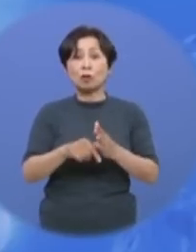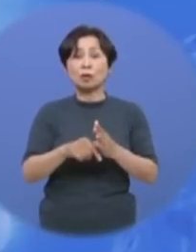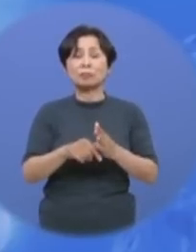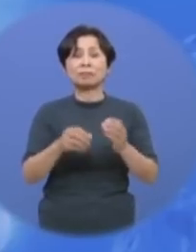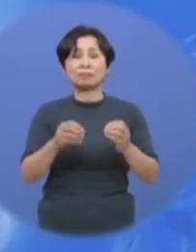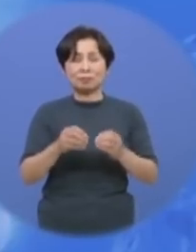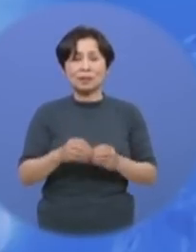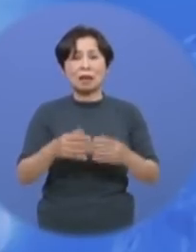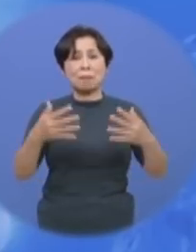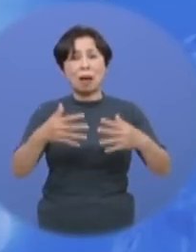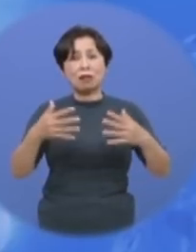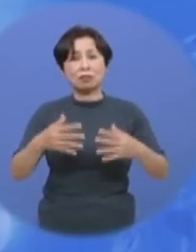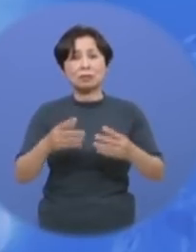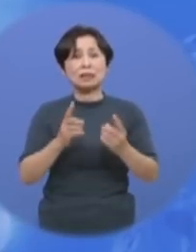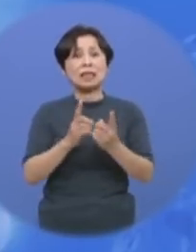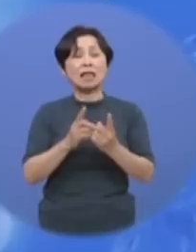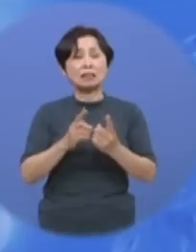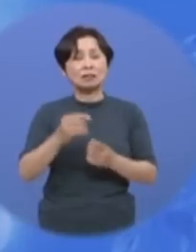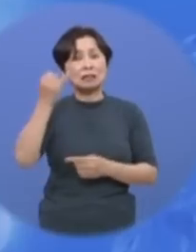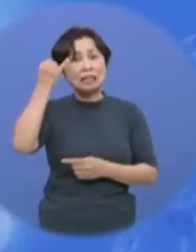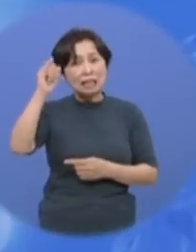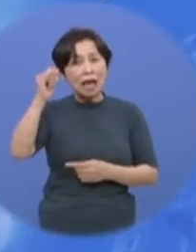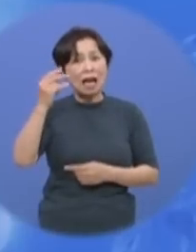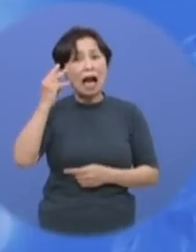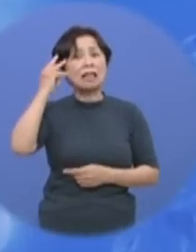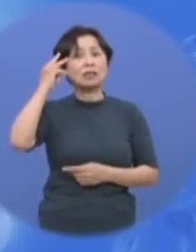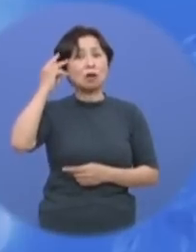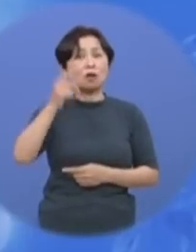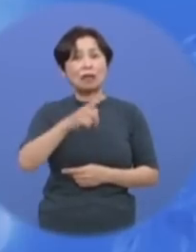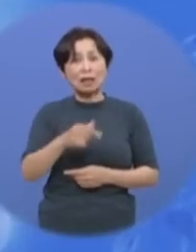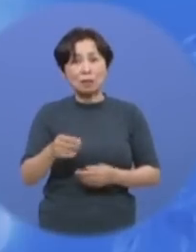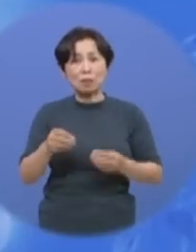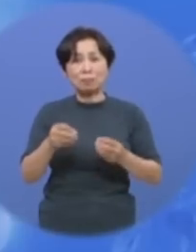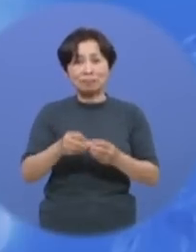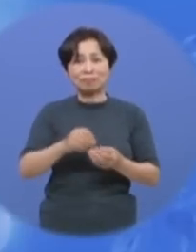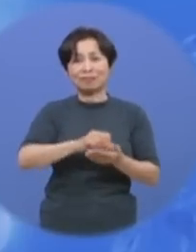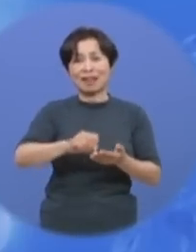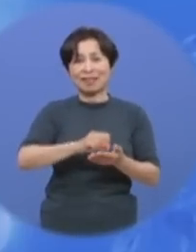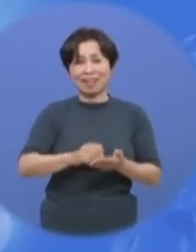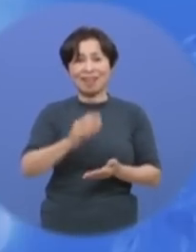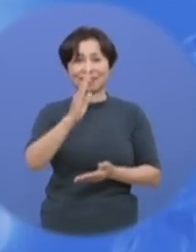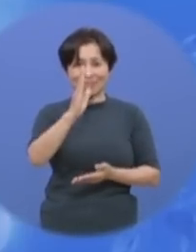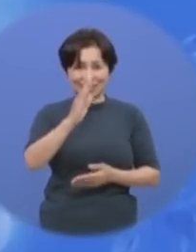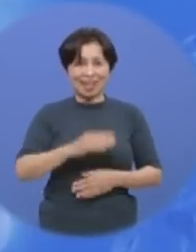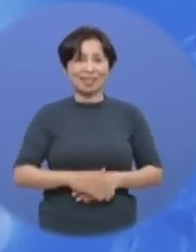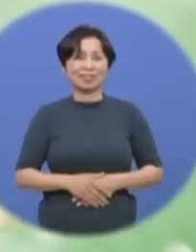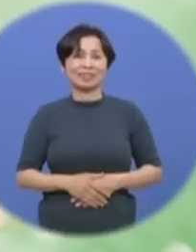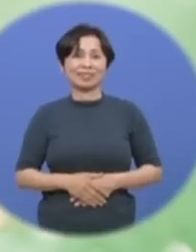番組へのご意見やご感想など一言メッセージをお願いします